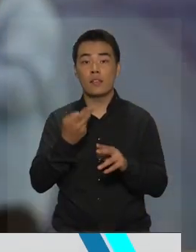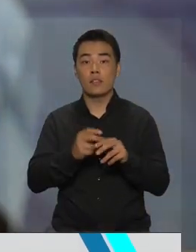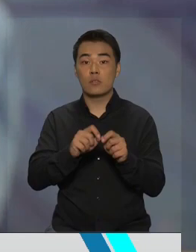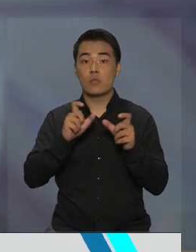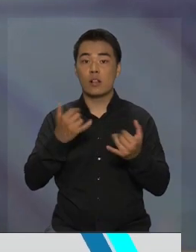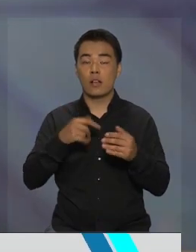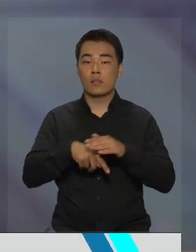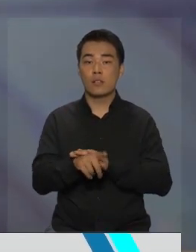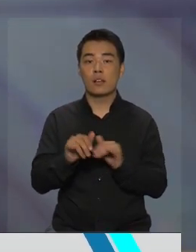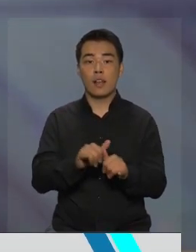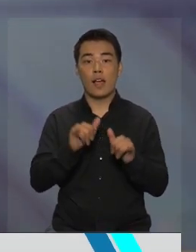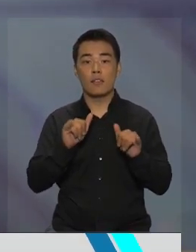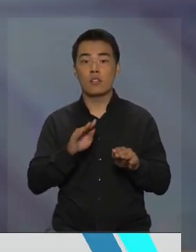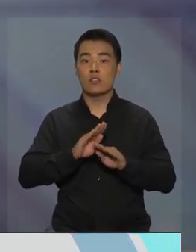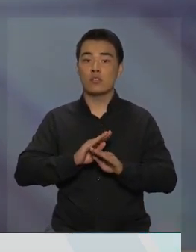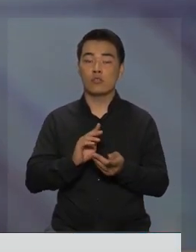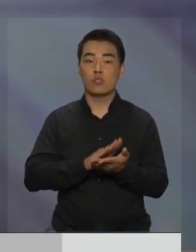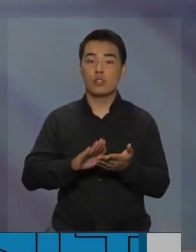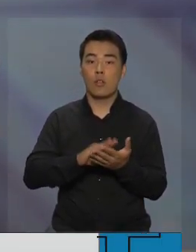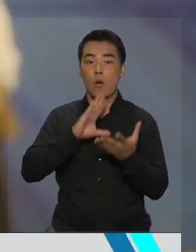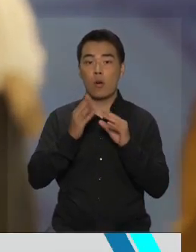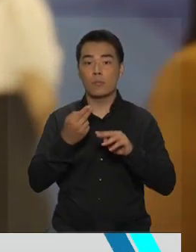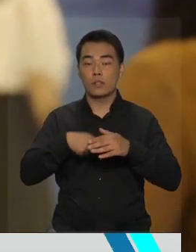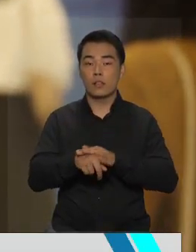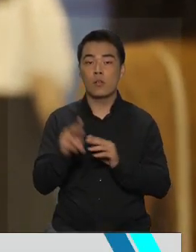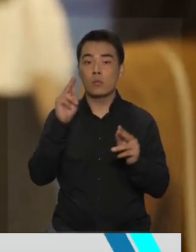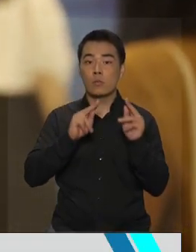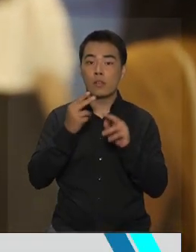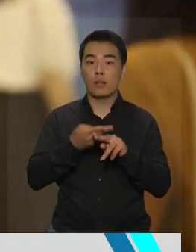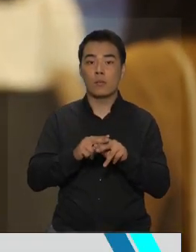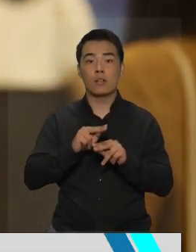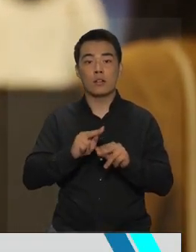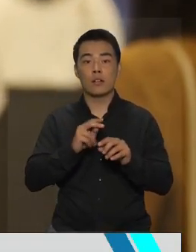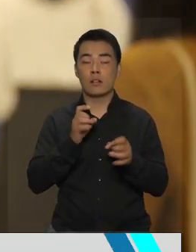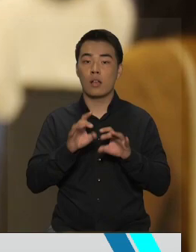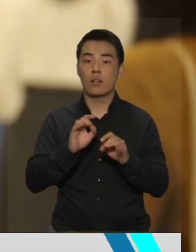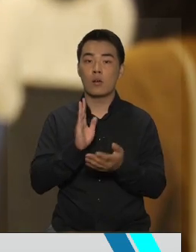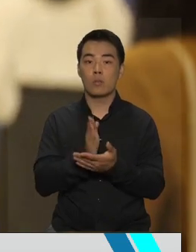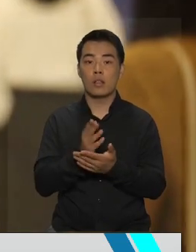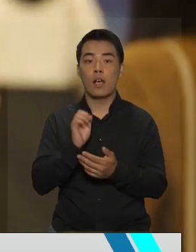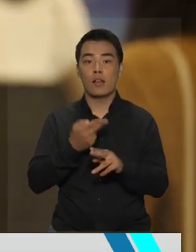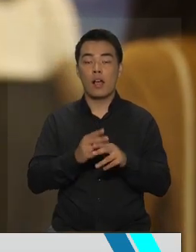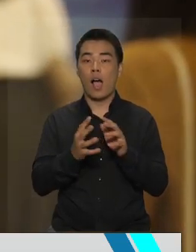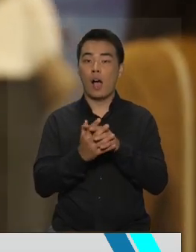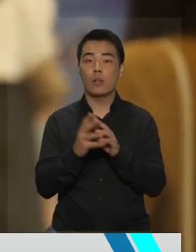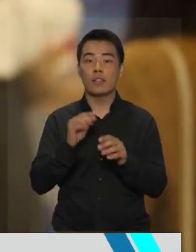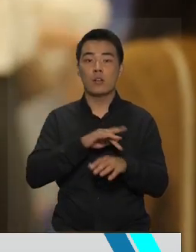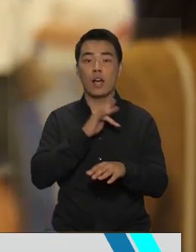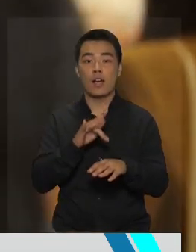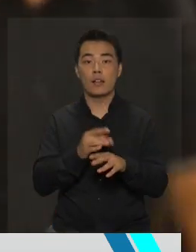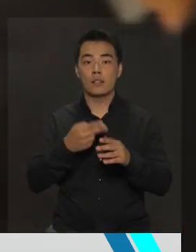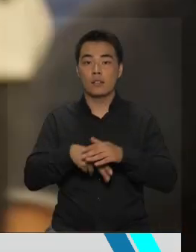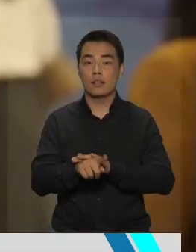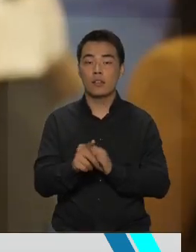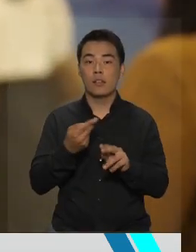енгізу керектігін, шағын жинақты мектептер үшін қандай оқыту әдістері ең қолайлы екенін талқылаймыз. Өйткені ауыл және қала балалары арасында қалшықтықты